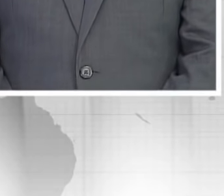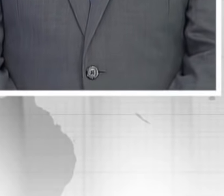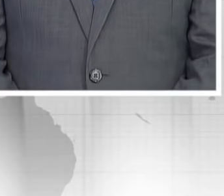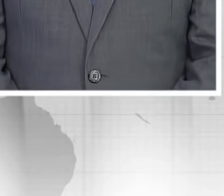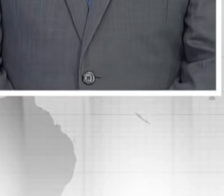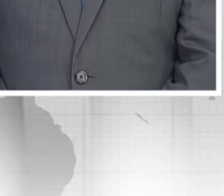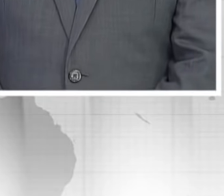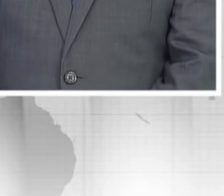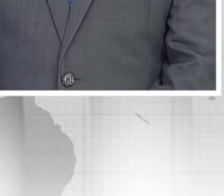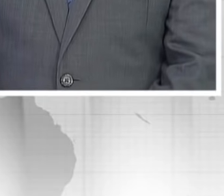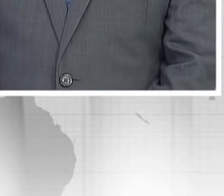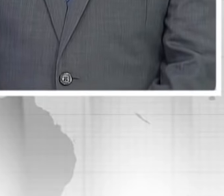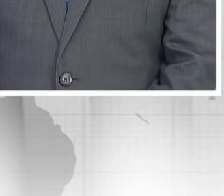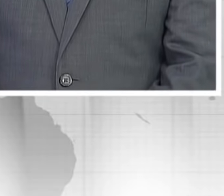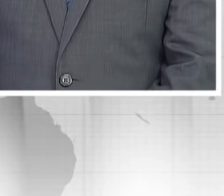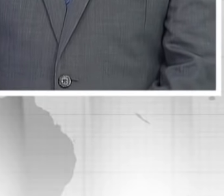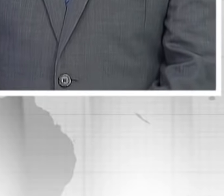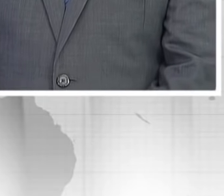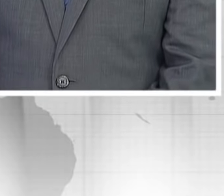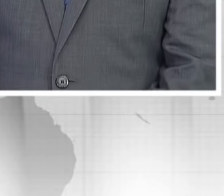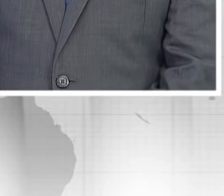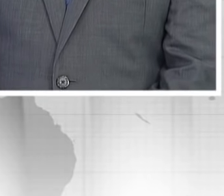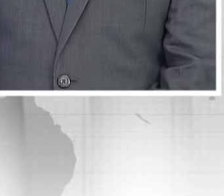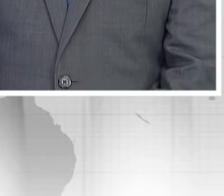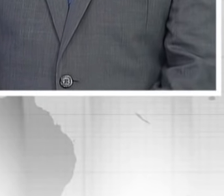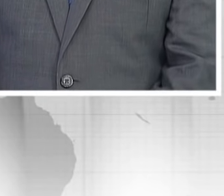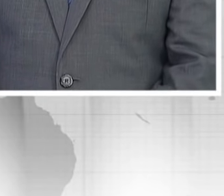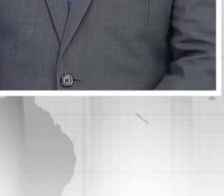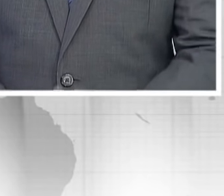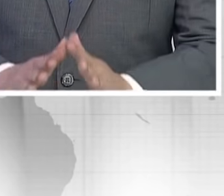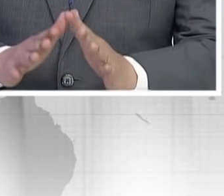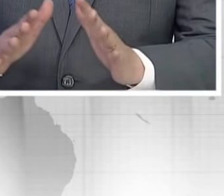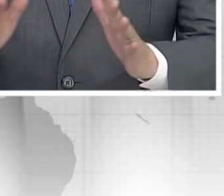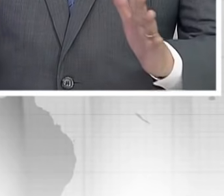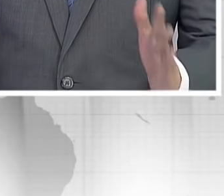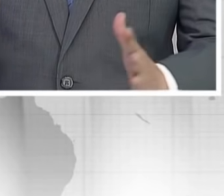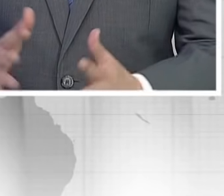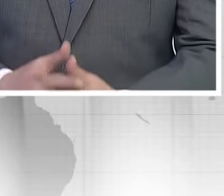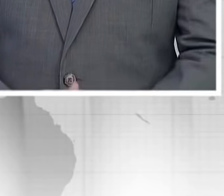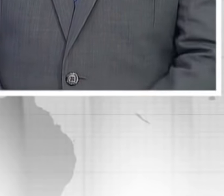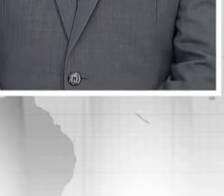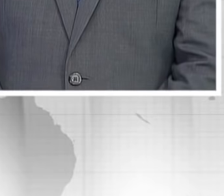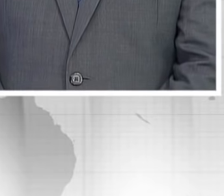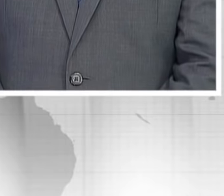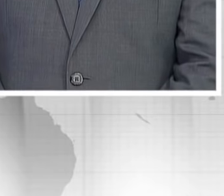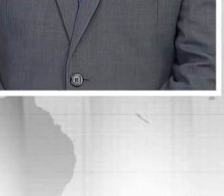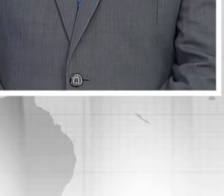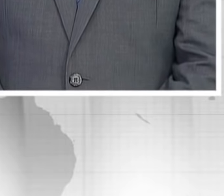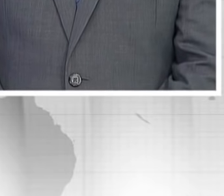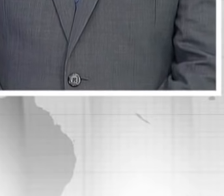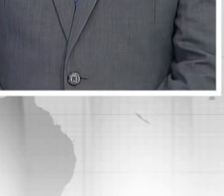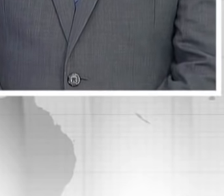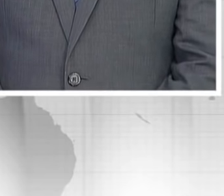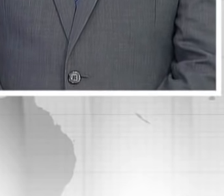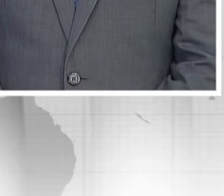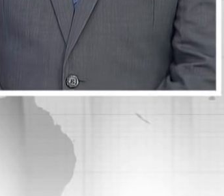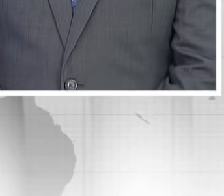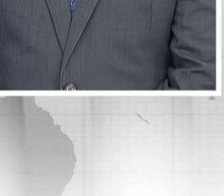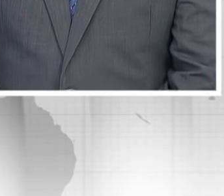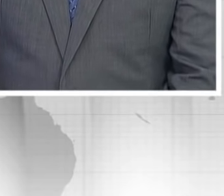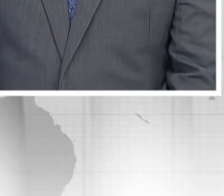halige ng TV Patrol at ng ABS-CBN News. Hindi po matatawaran yan, kabayan.